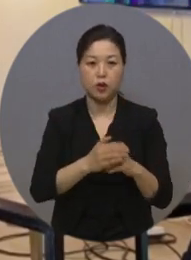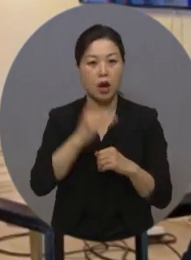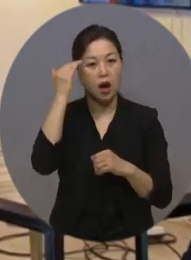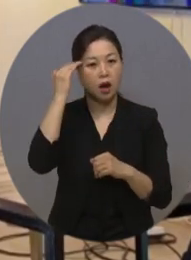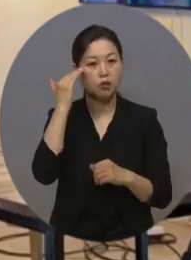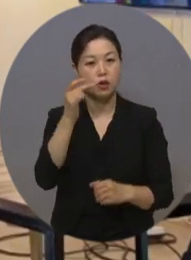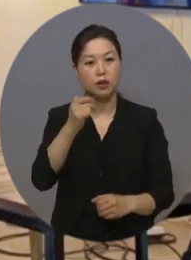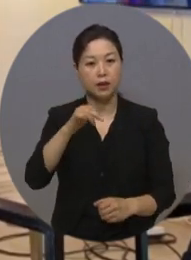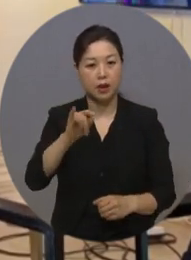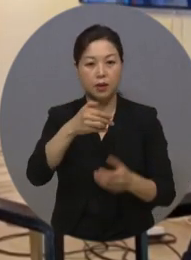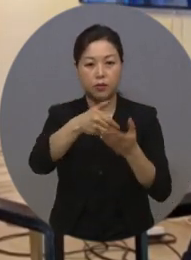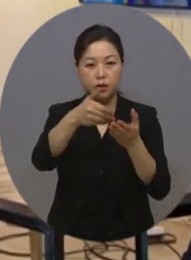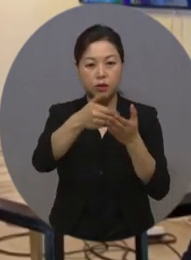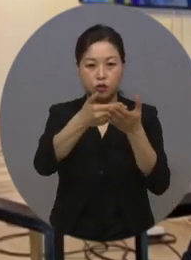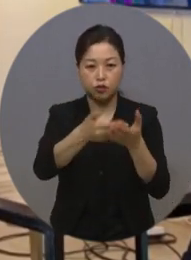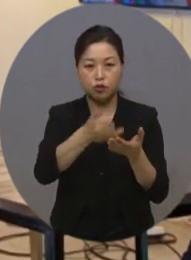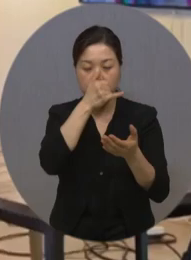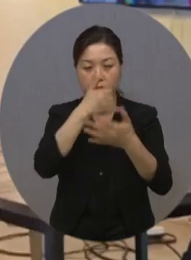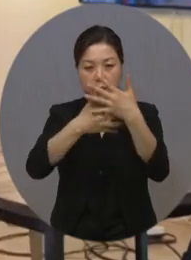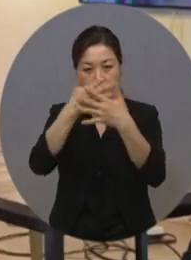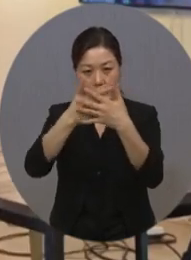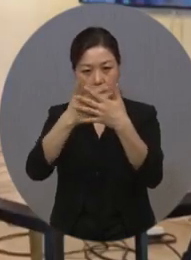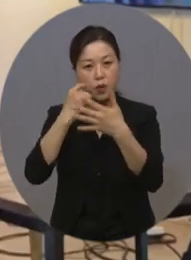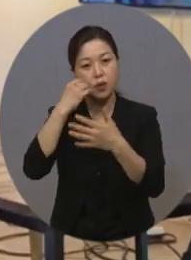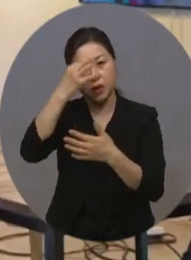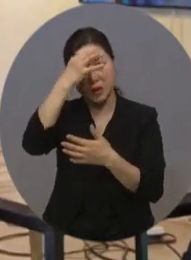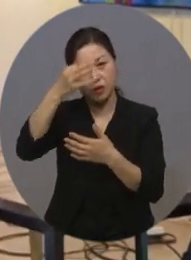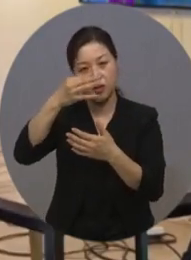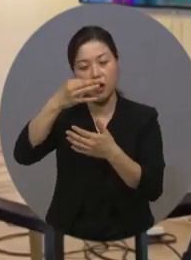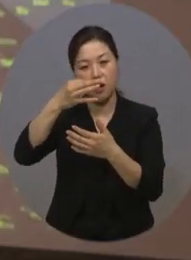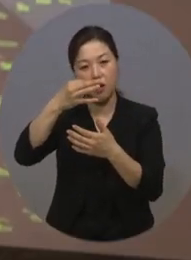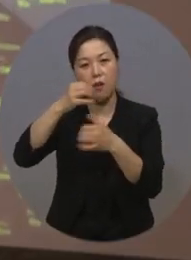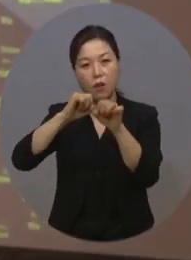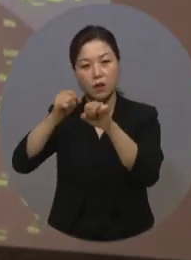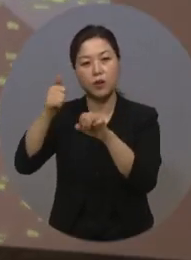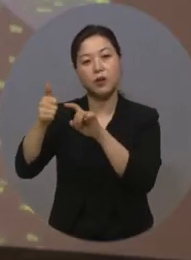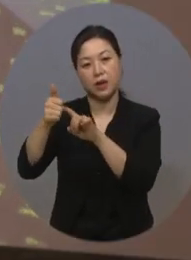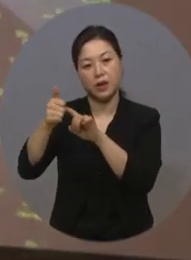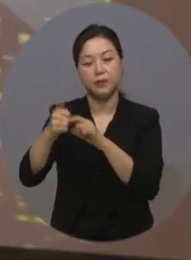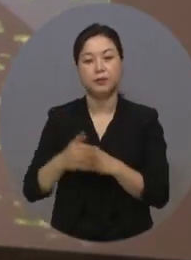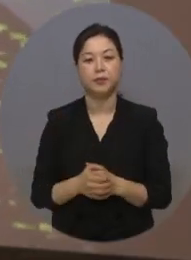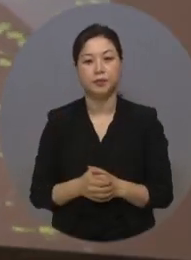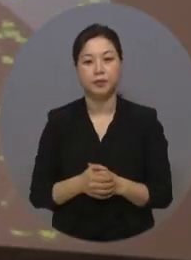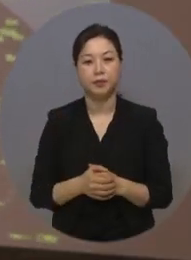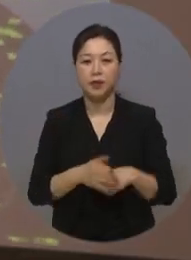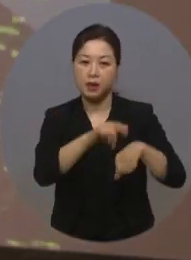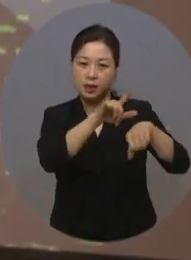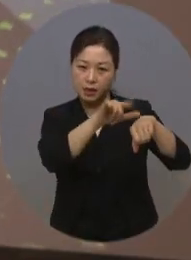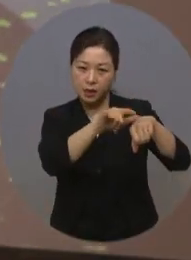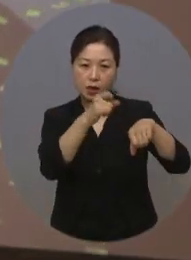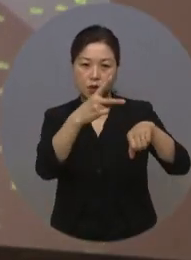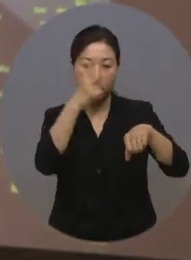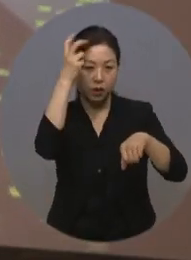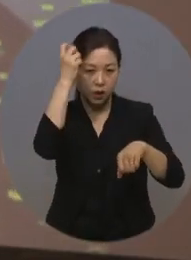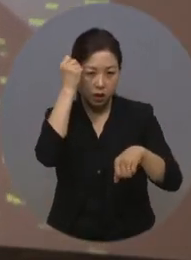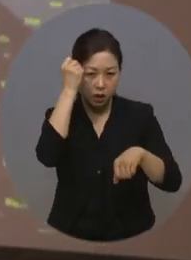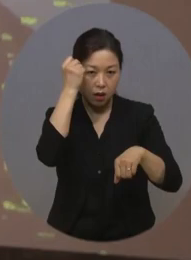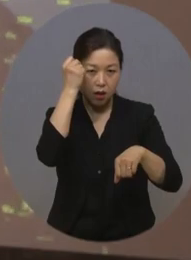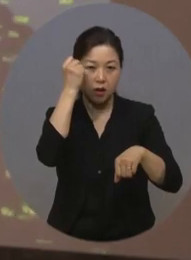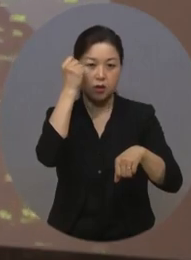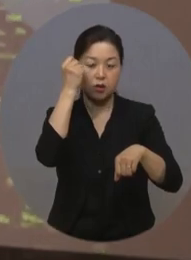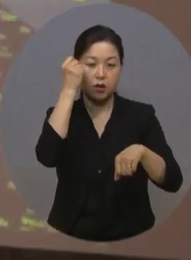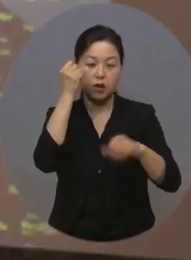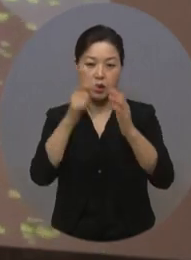현대 미술에서 중요한 비디오 아트 작가로 알려져 있습니다. 시간의 공존과 기억 그리고